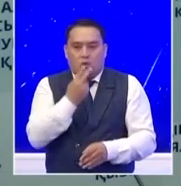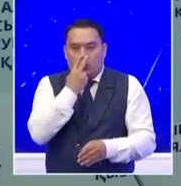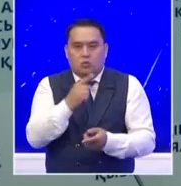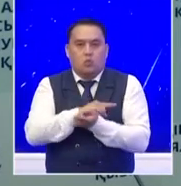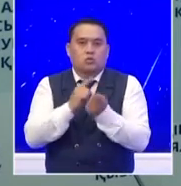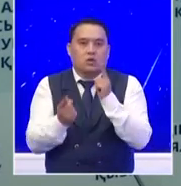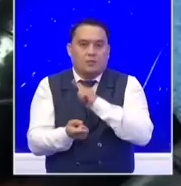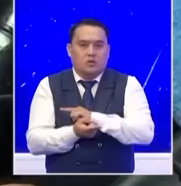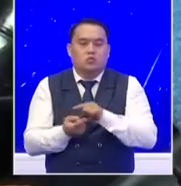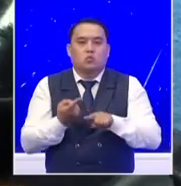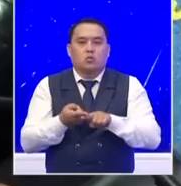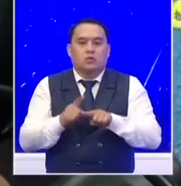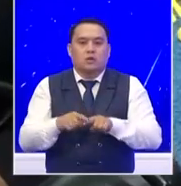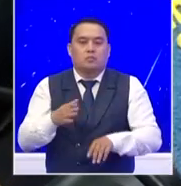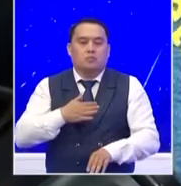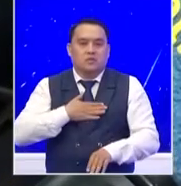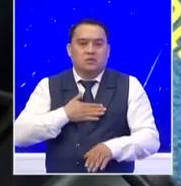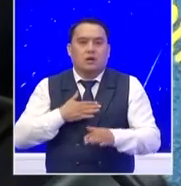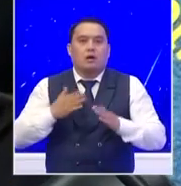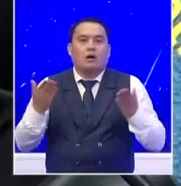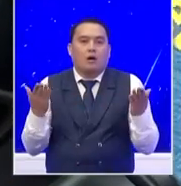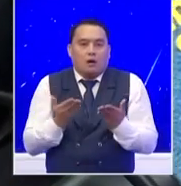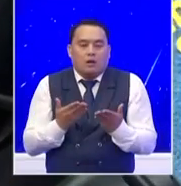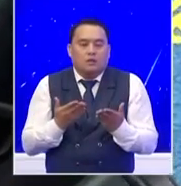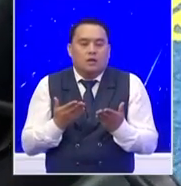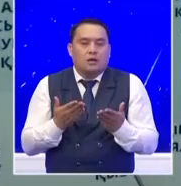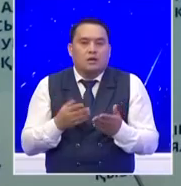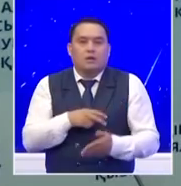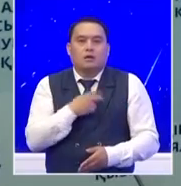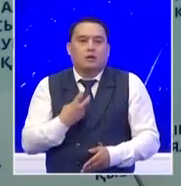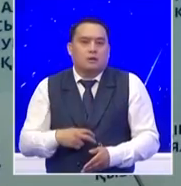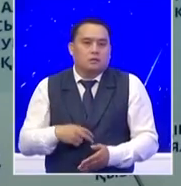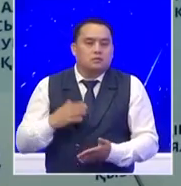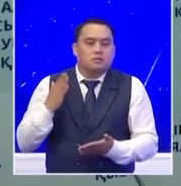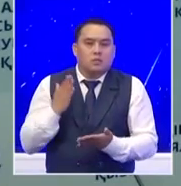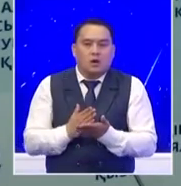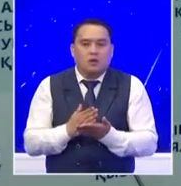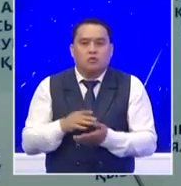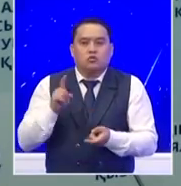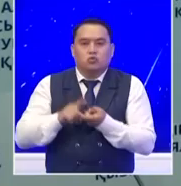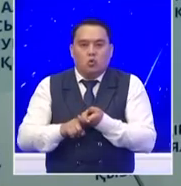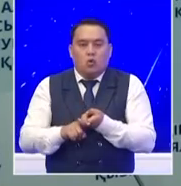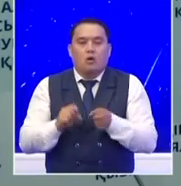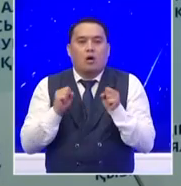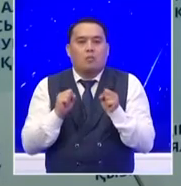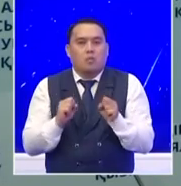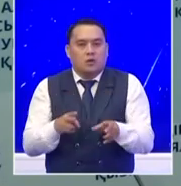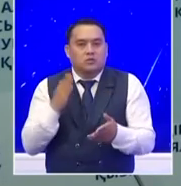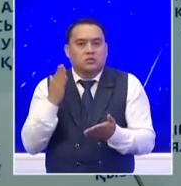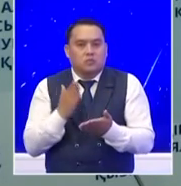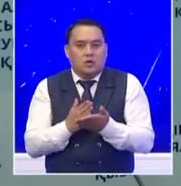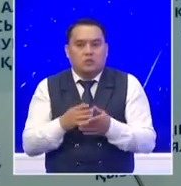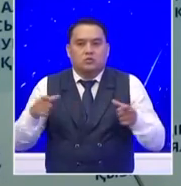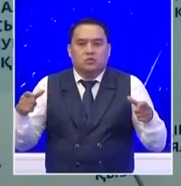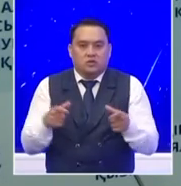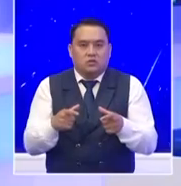отырады. Сондықтан біз мына қандай жерлердегі риск бар, қай жерде жұғу қаупі көп деген жерлерді біз